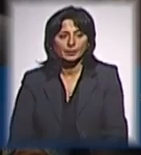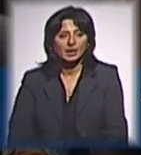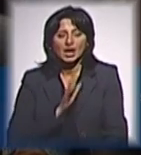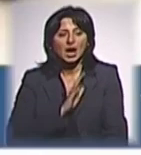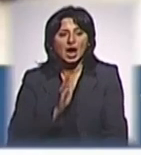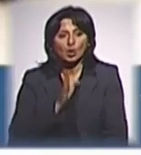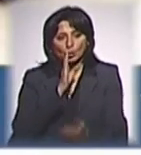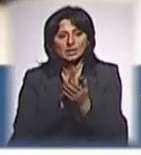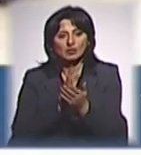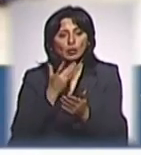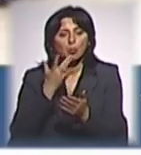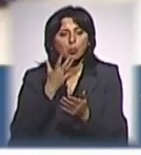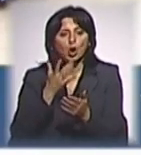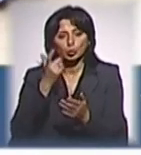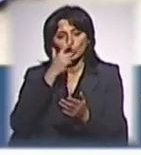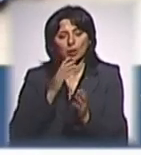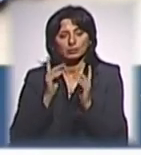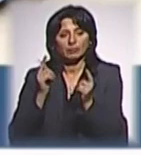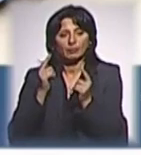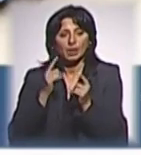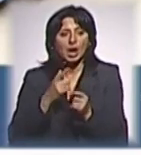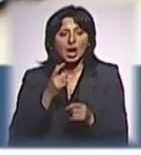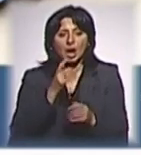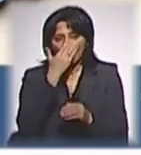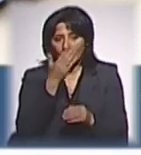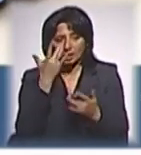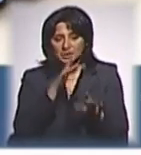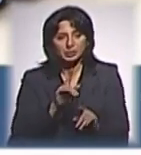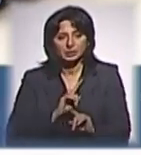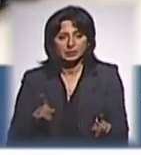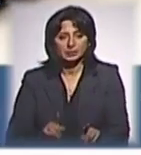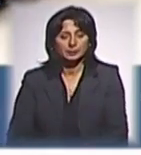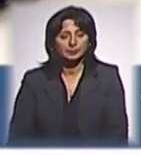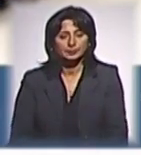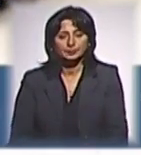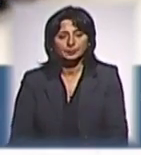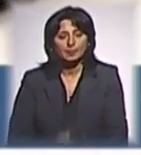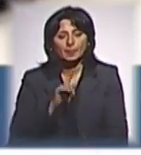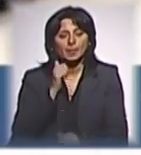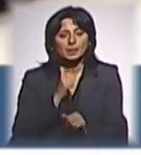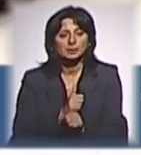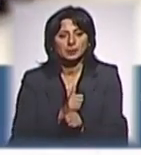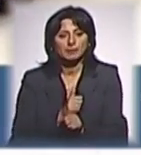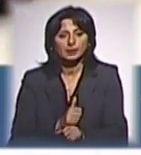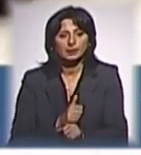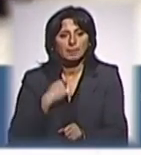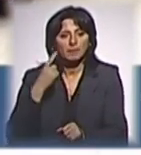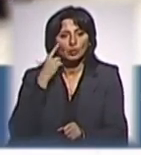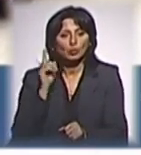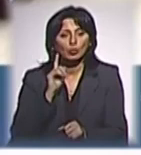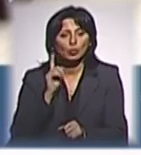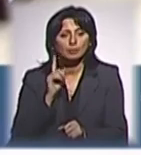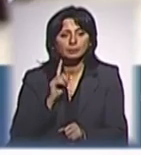არ იყოს გამიჯნული ქვეყნის პოლიტიკური ელიტა და ხალხის საჭიროება. და რაც თავარია, მე ვფიქრობ,